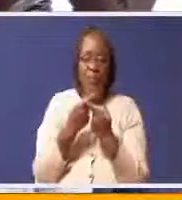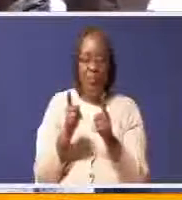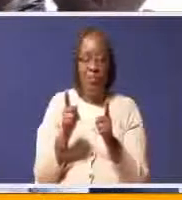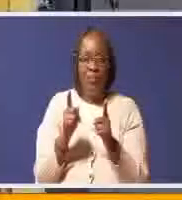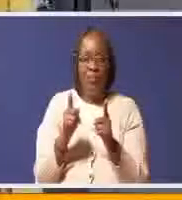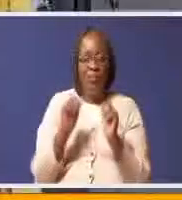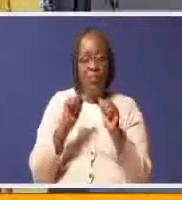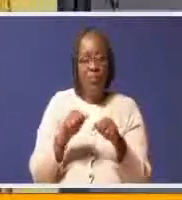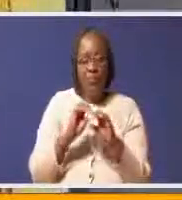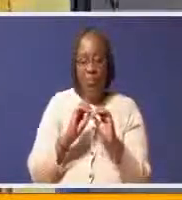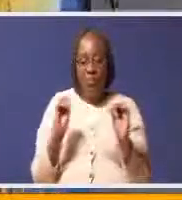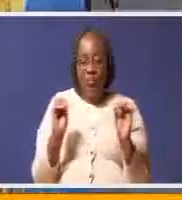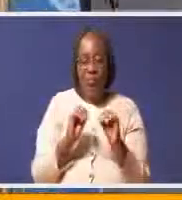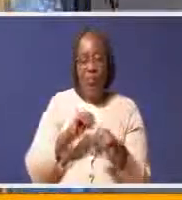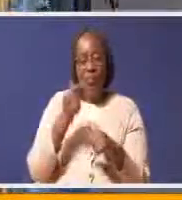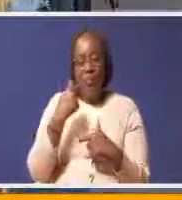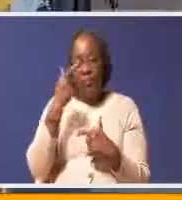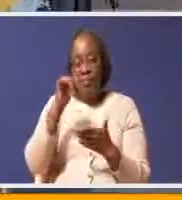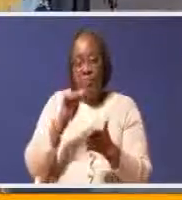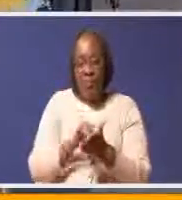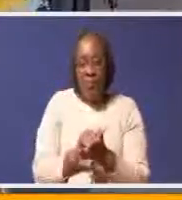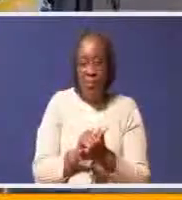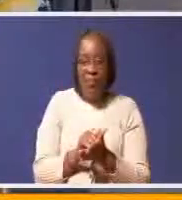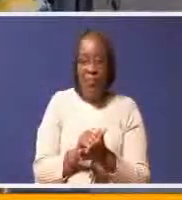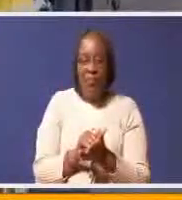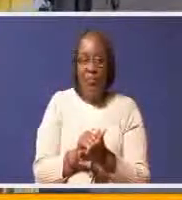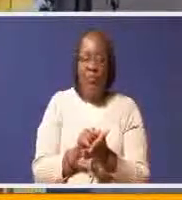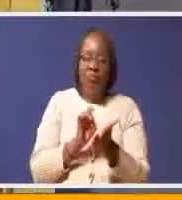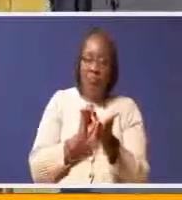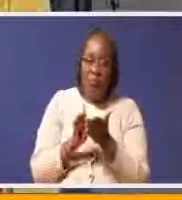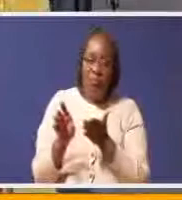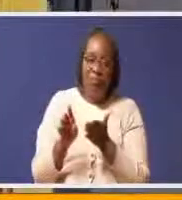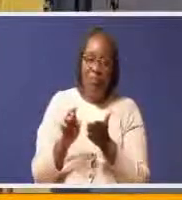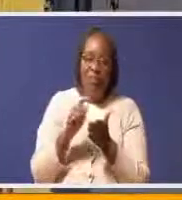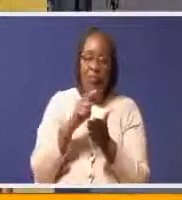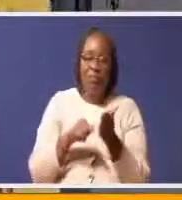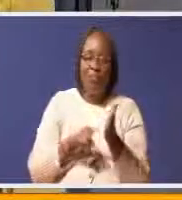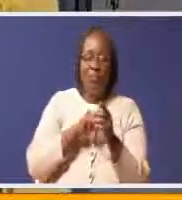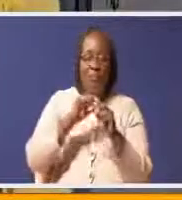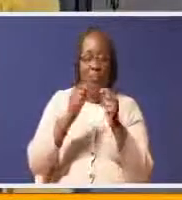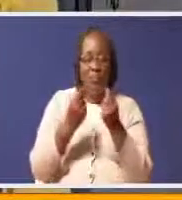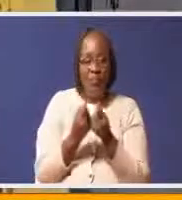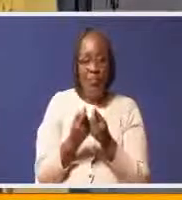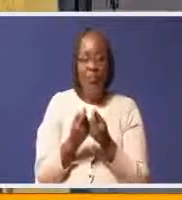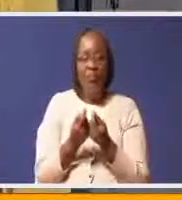kuiganua. Wengine wanasema sijui wametolewa kwa WhatsApp group, sijui imeenda na muda gani.